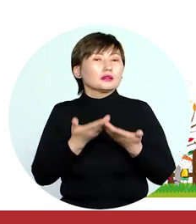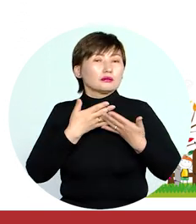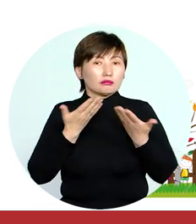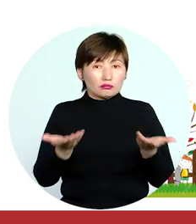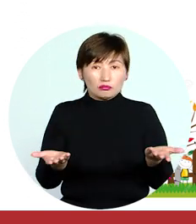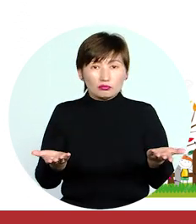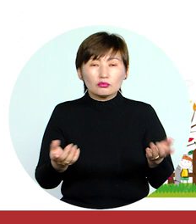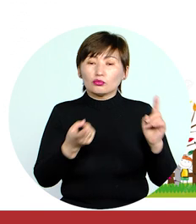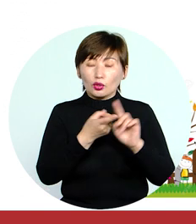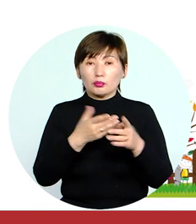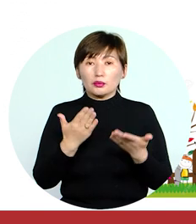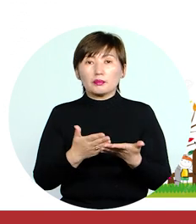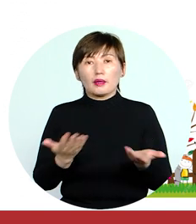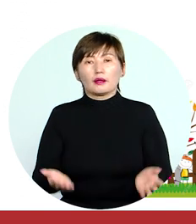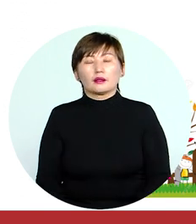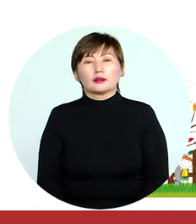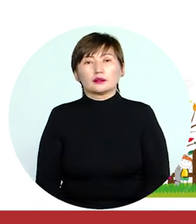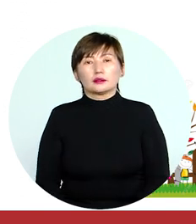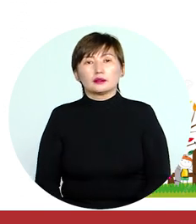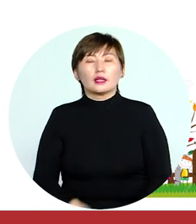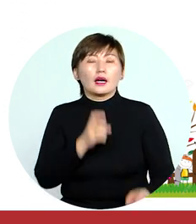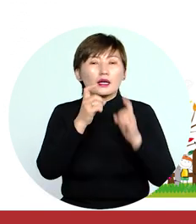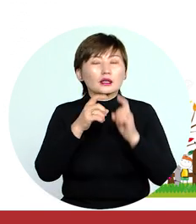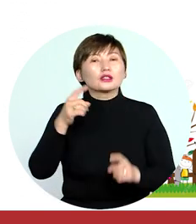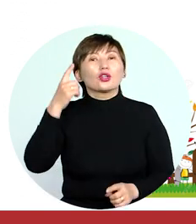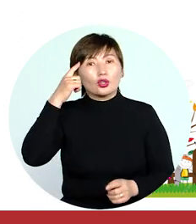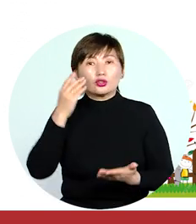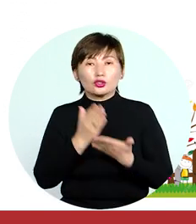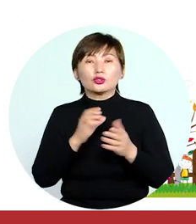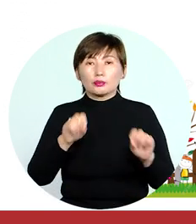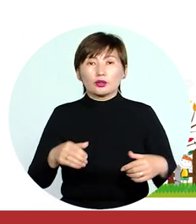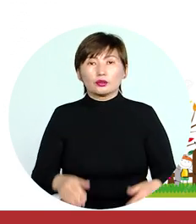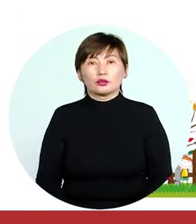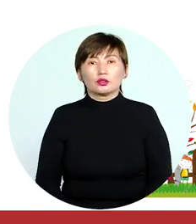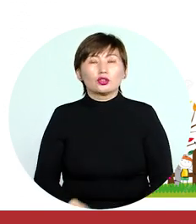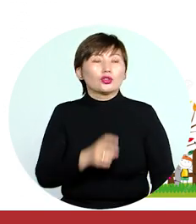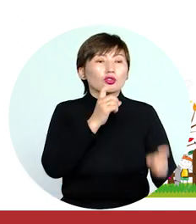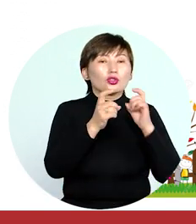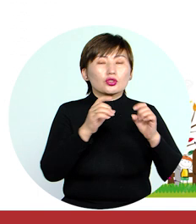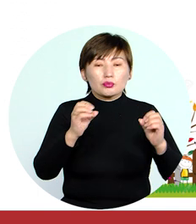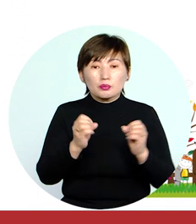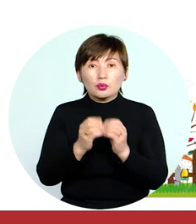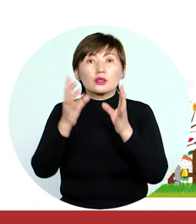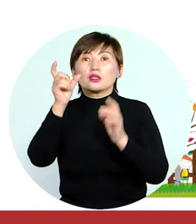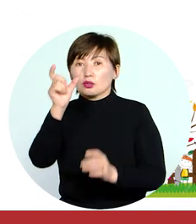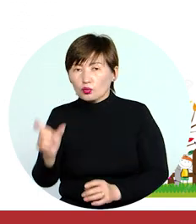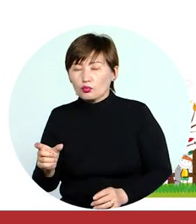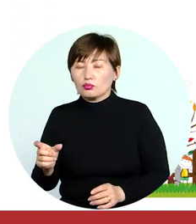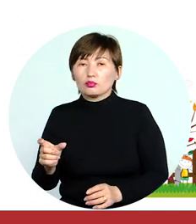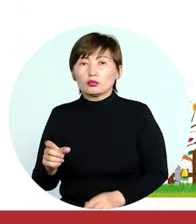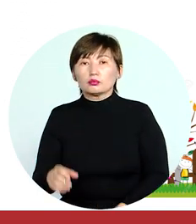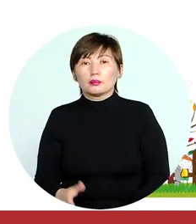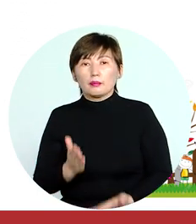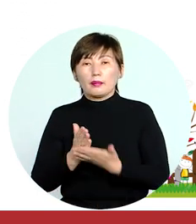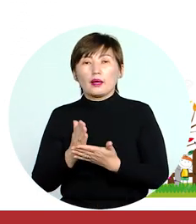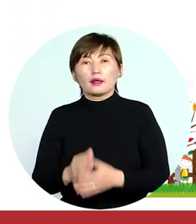ертөнцтэй холбогдож байдаг юм. Тэгэхээр энэ чинь харилцаа ойлголцоо юм. За эргээд хөгжмийг бүтээж байгаа хүн нь бол мэдээжэр хүн.